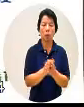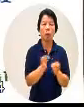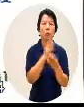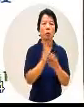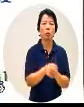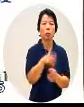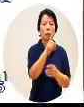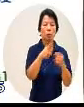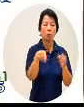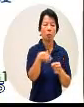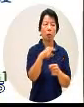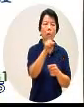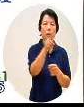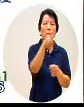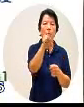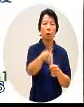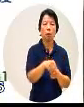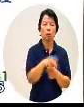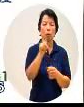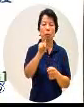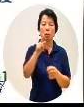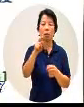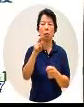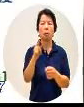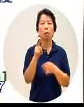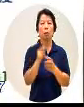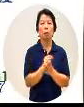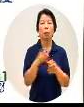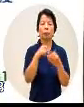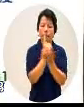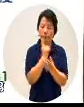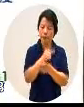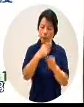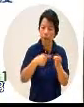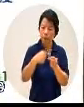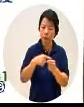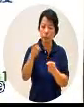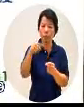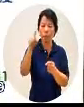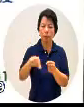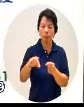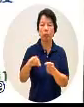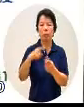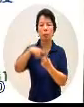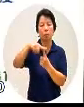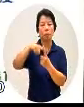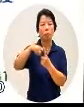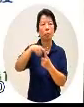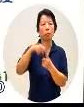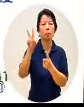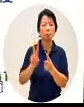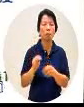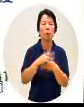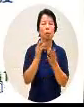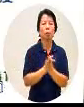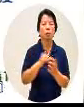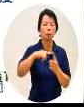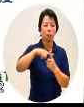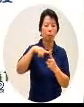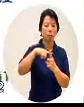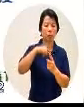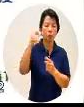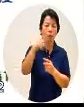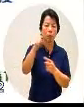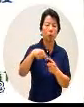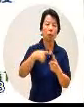瓦一千K瓦是什麼意思呢一K瓦的意思呢就是每小時一千度電所以呢一千度電相